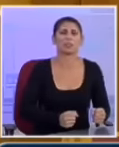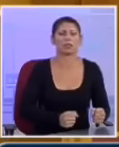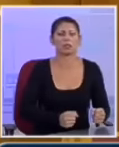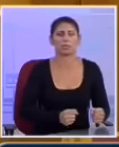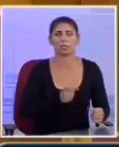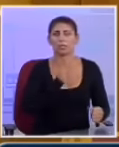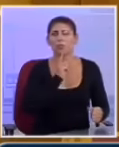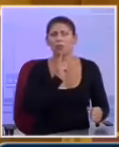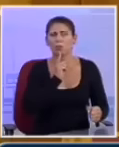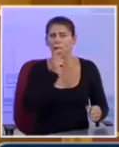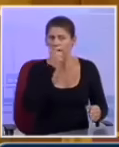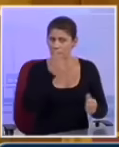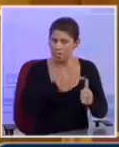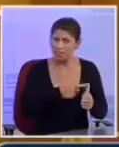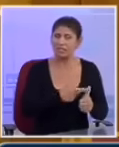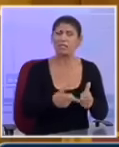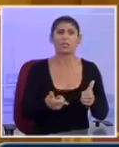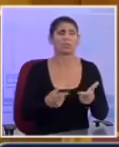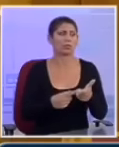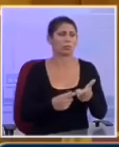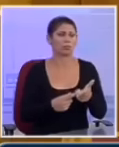ο Καραμαλής, όπως σχημάτιζε